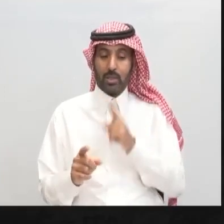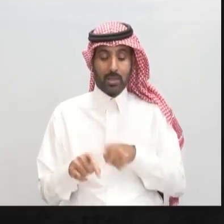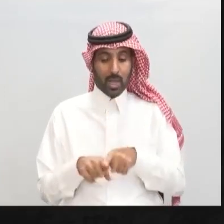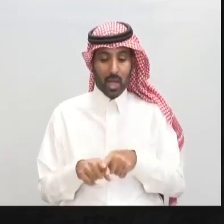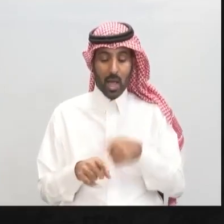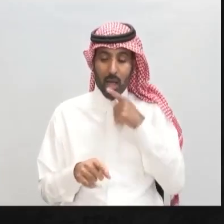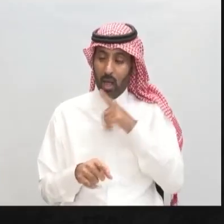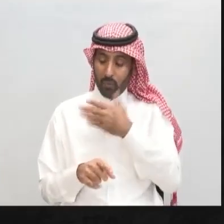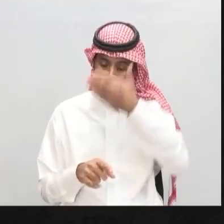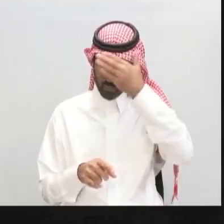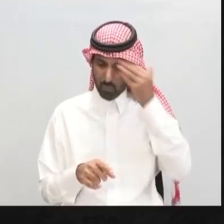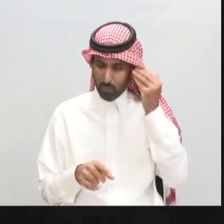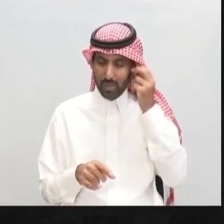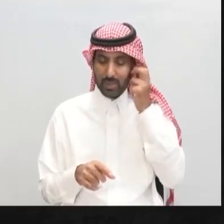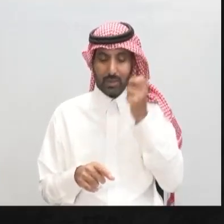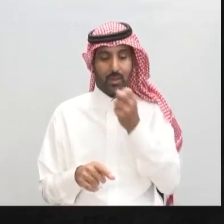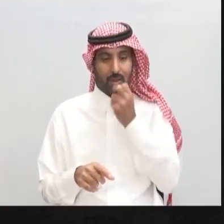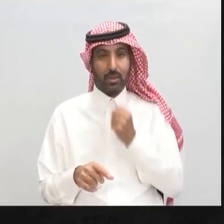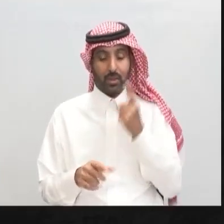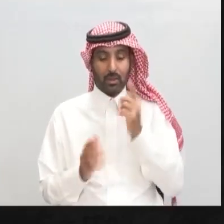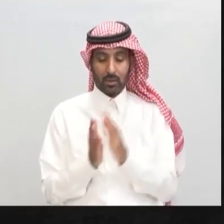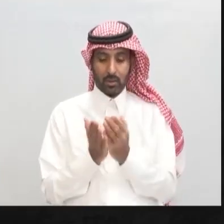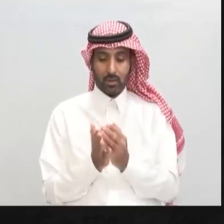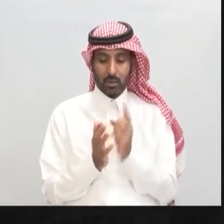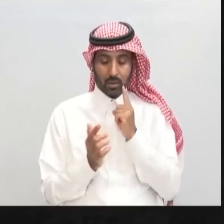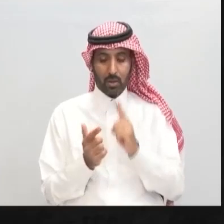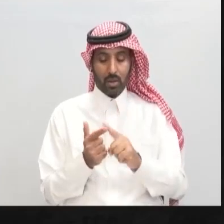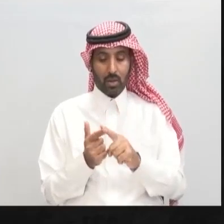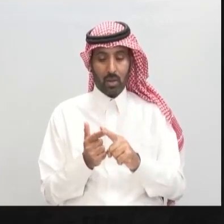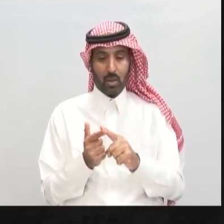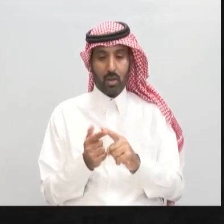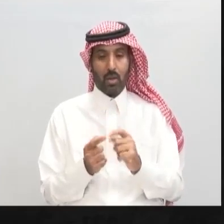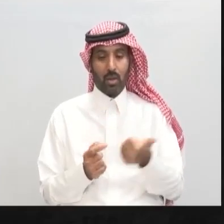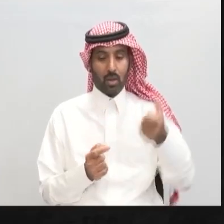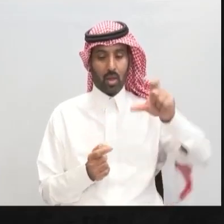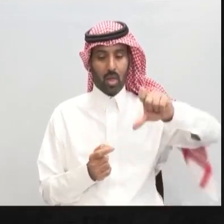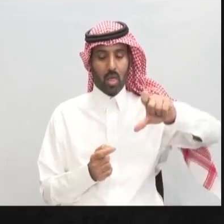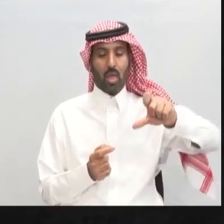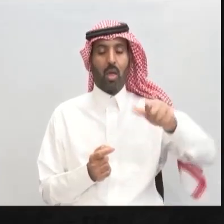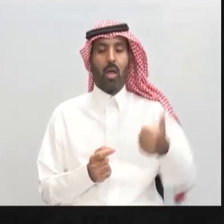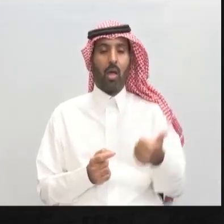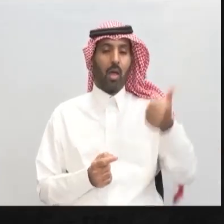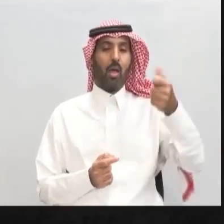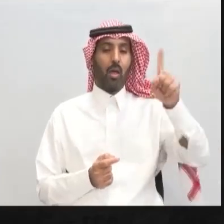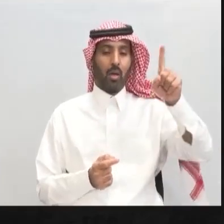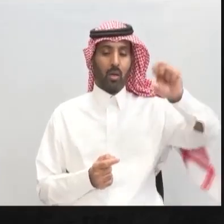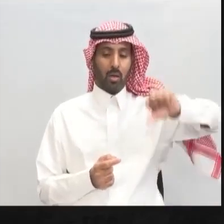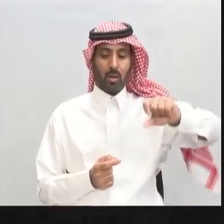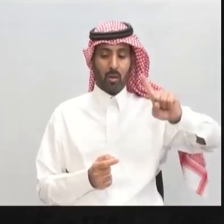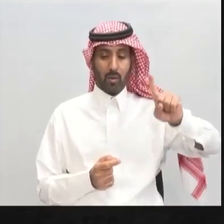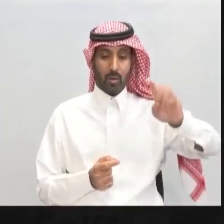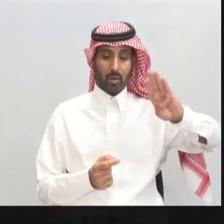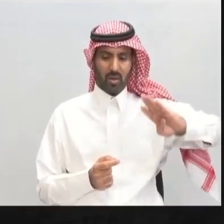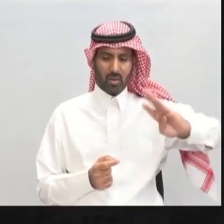يحفظون الكتاب القران الكريم لكن في ابي بكر حدثت امور جعلتهم يحرصون على جمع